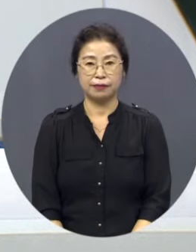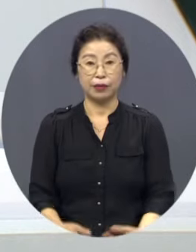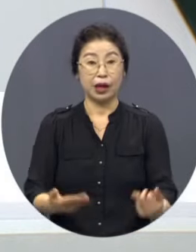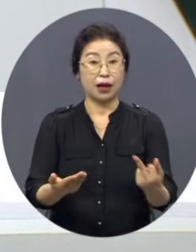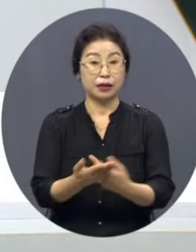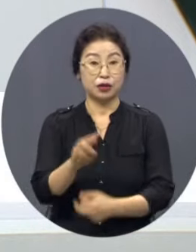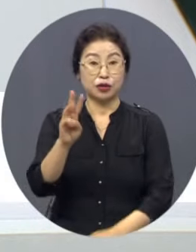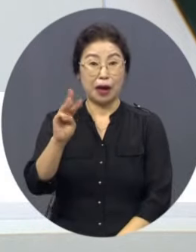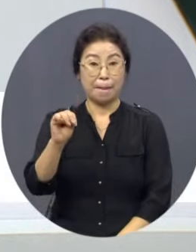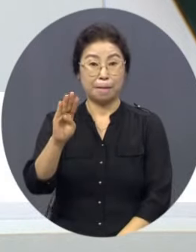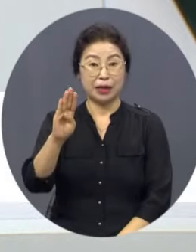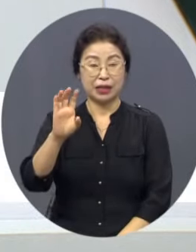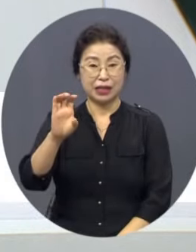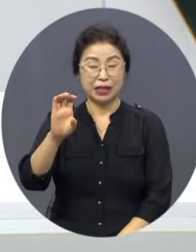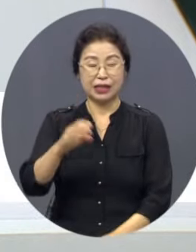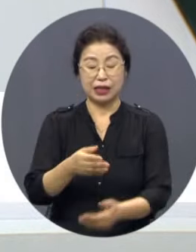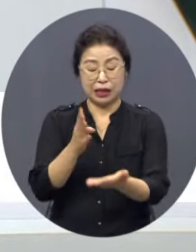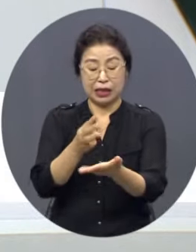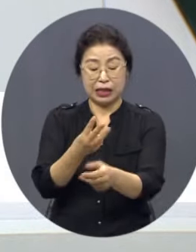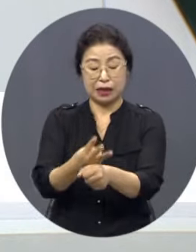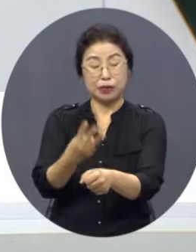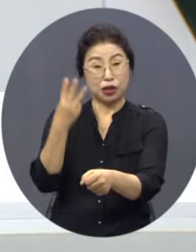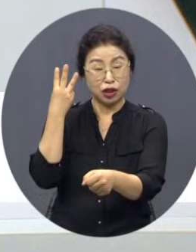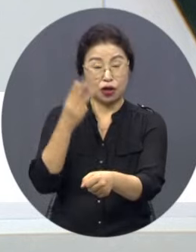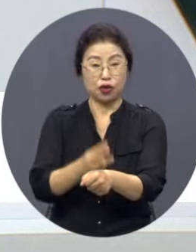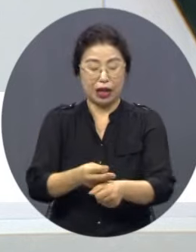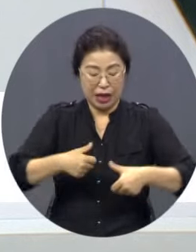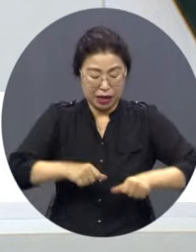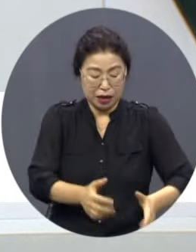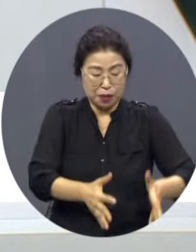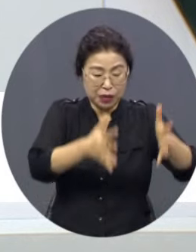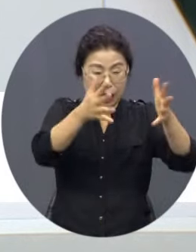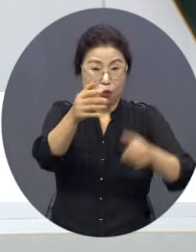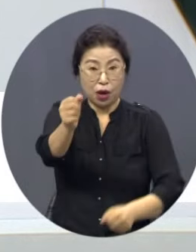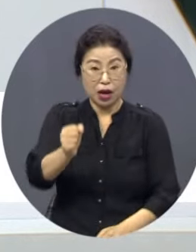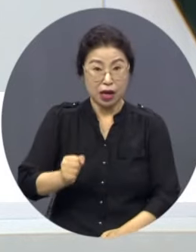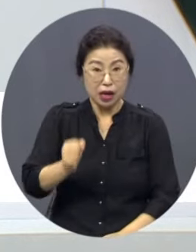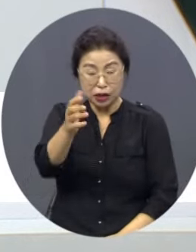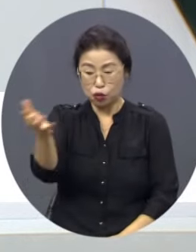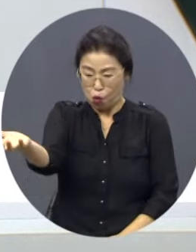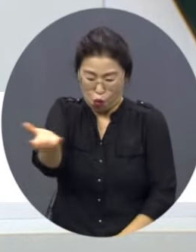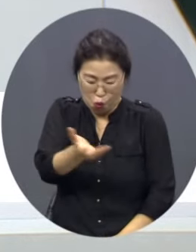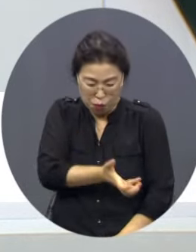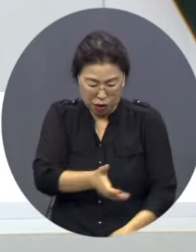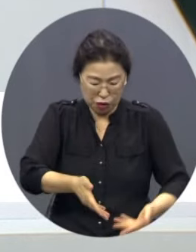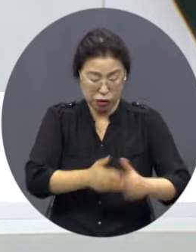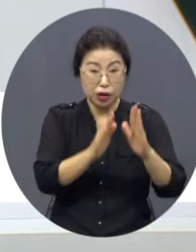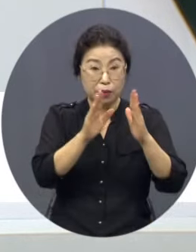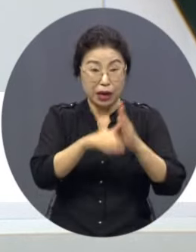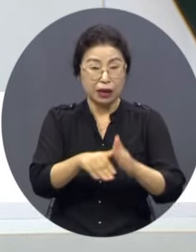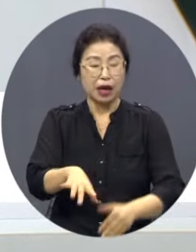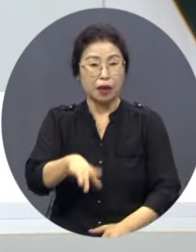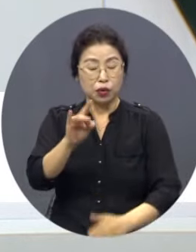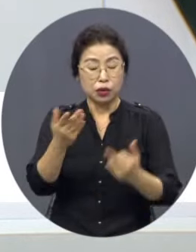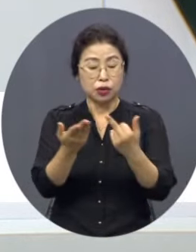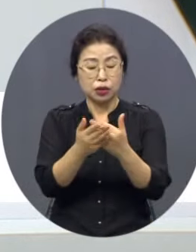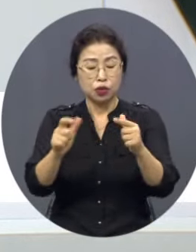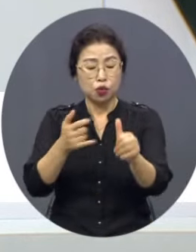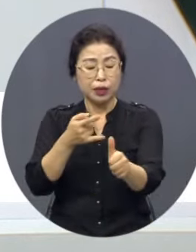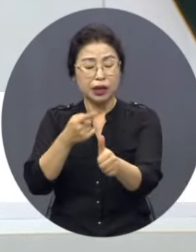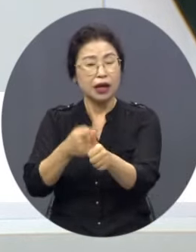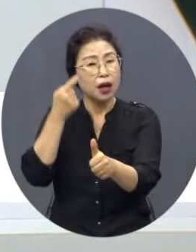제주 MBC는 3년 전 드림타워에 카지노가 들어가는 과정에서 도민 의견 조사가 조작됐다는